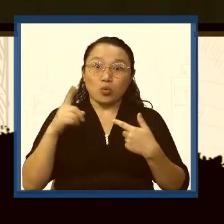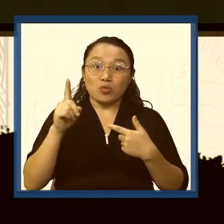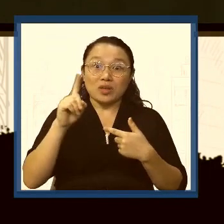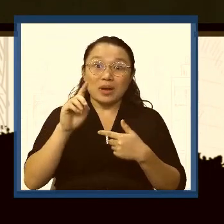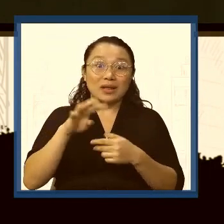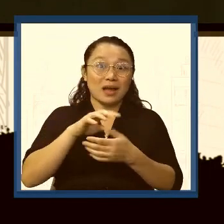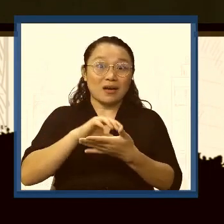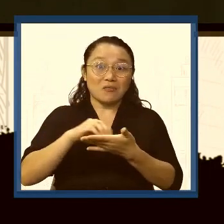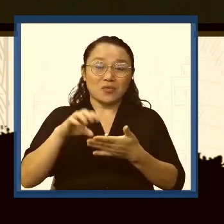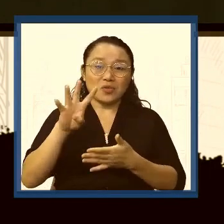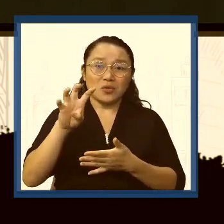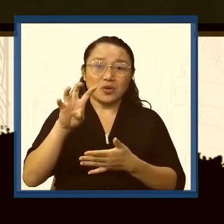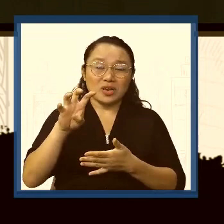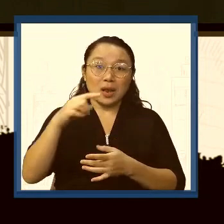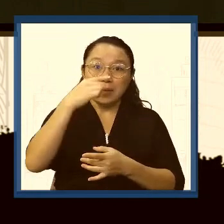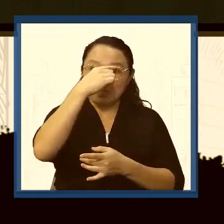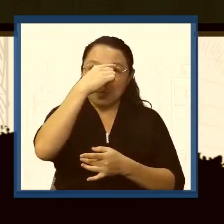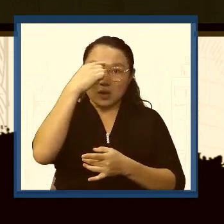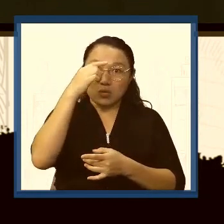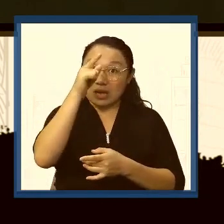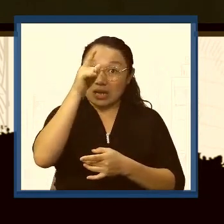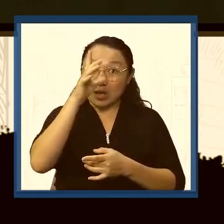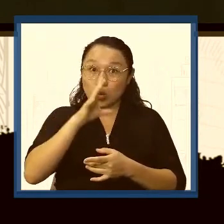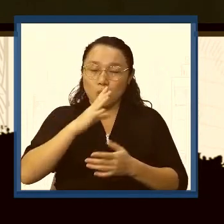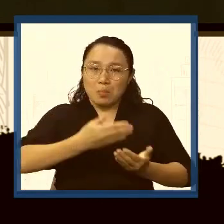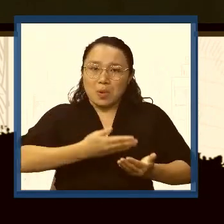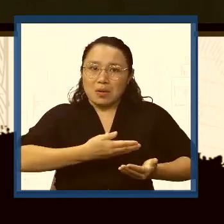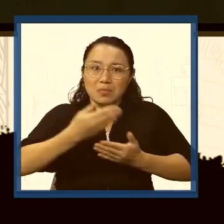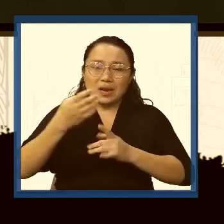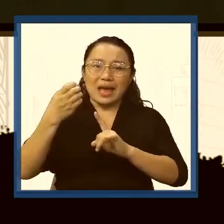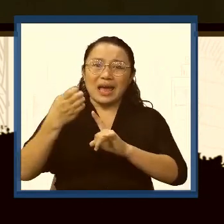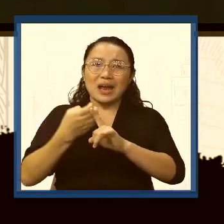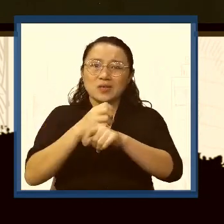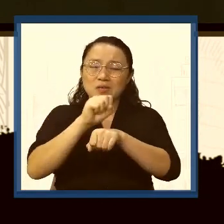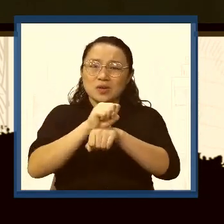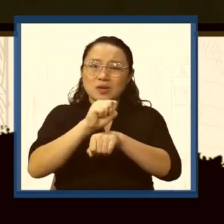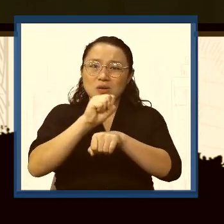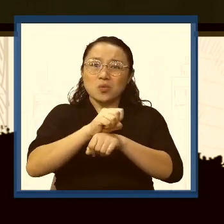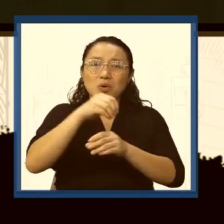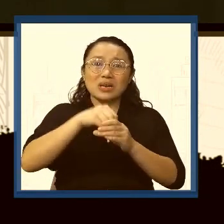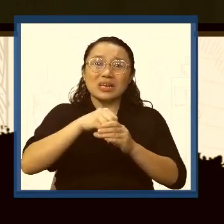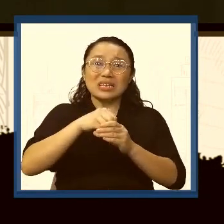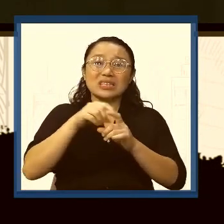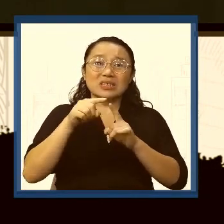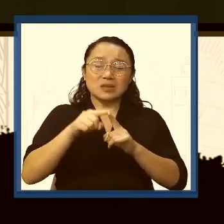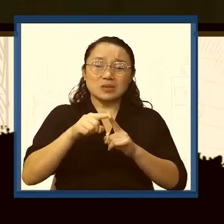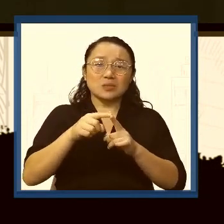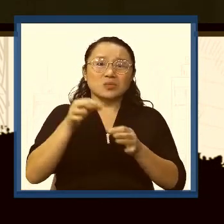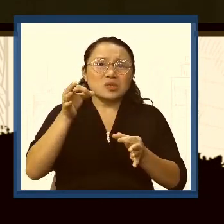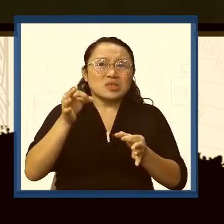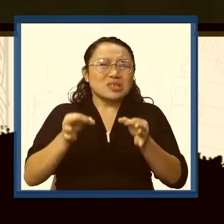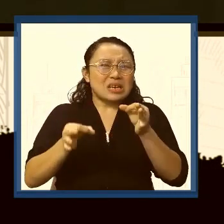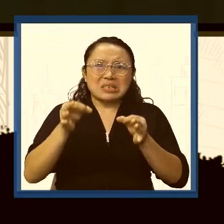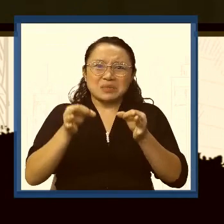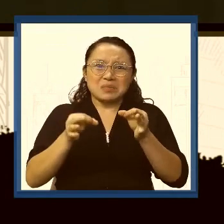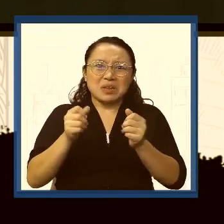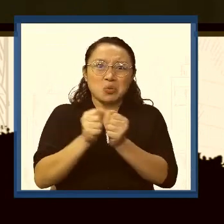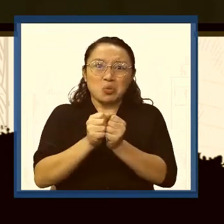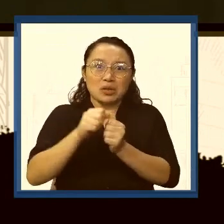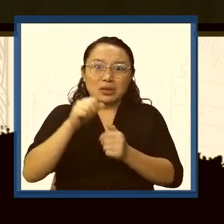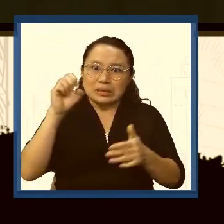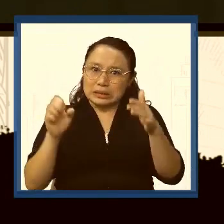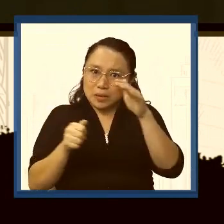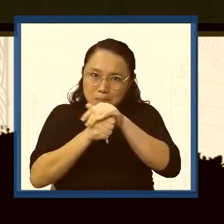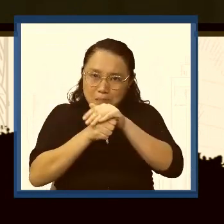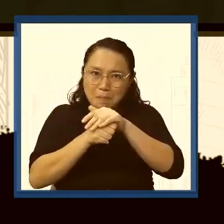Kay ang Dios magadala ngadto sa paghukom sa tanan ng mga tinago nga butang, maayo man